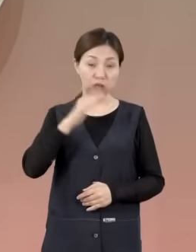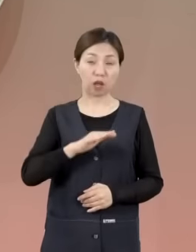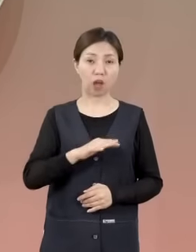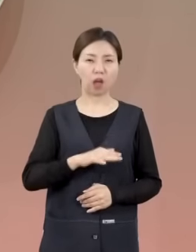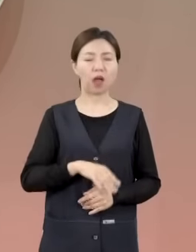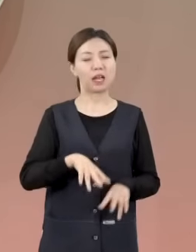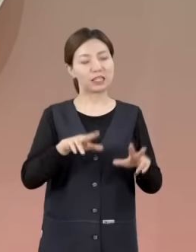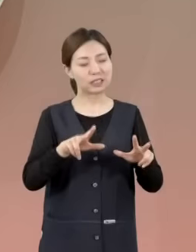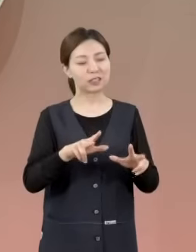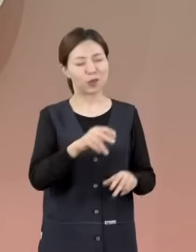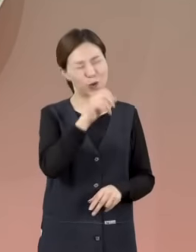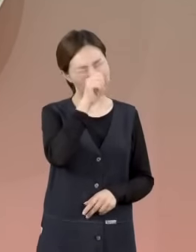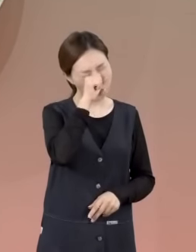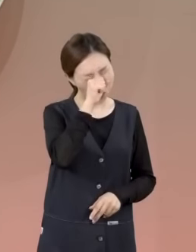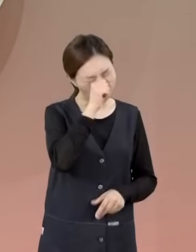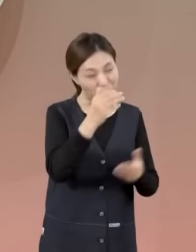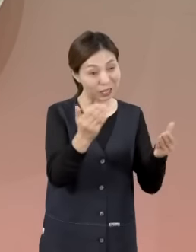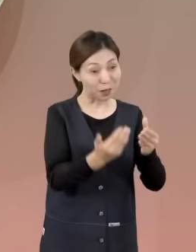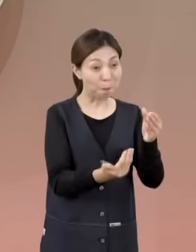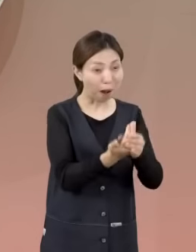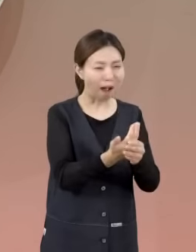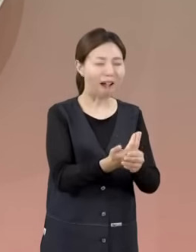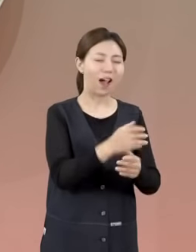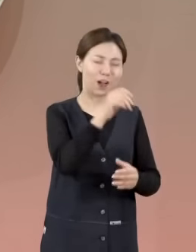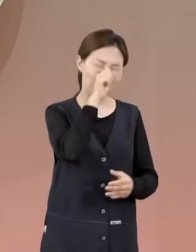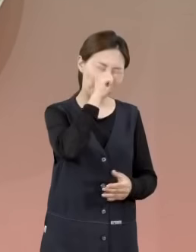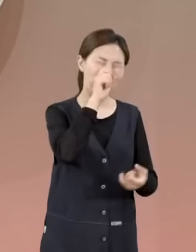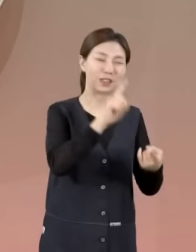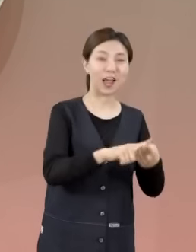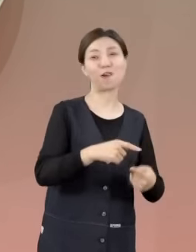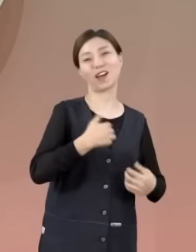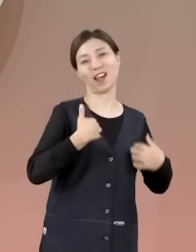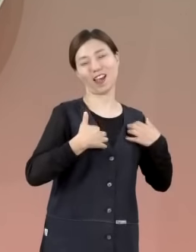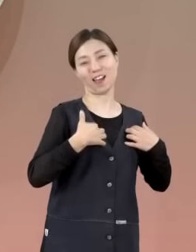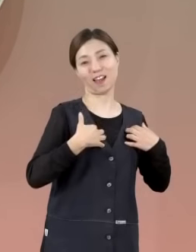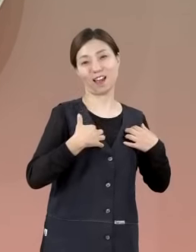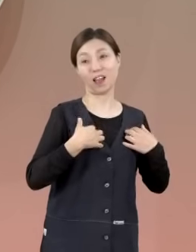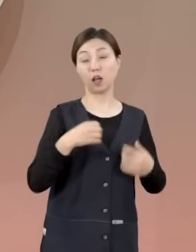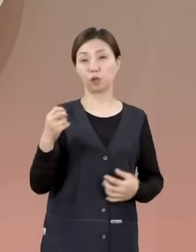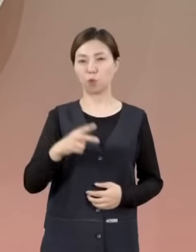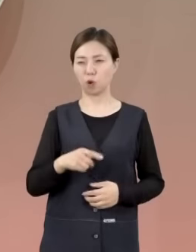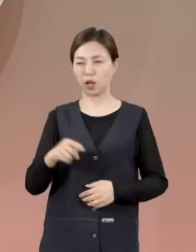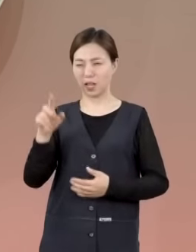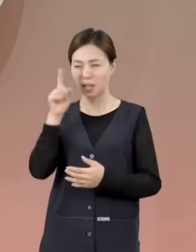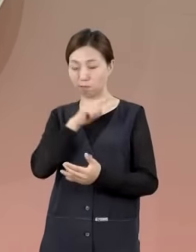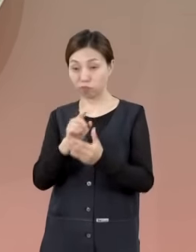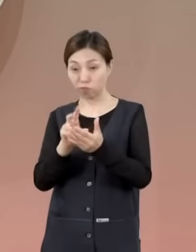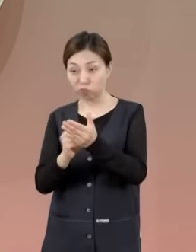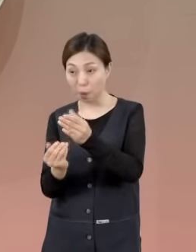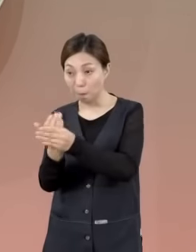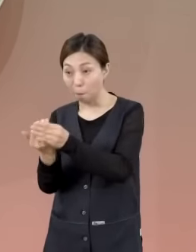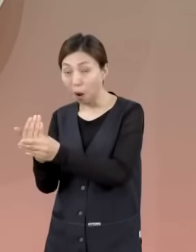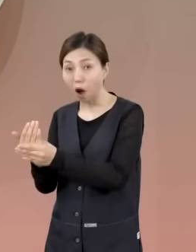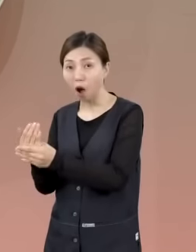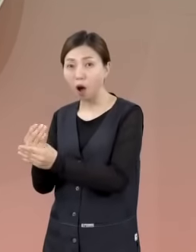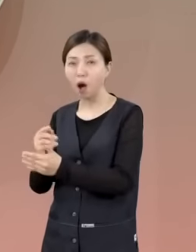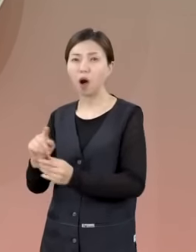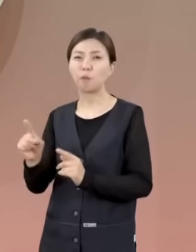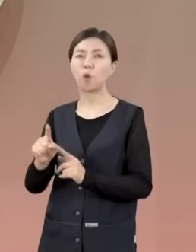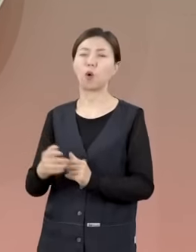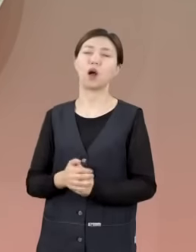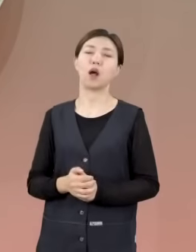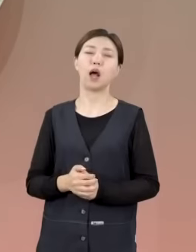있었는데 좋은 일이 생기면 좋은 일이 생긴 대로 좋고 기도하다 나쁜 일이 생겨도